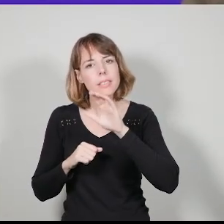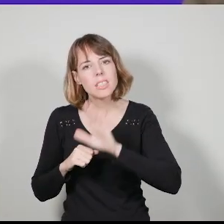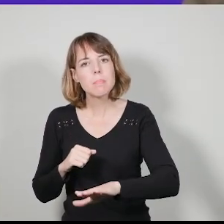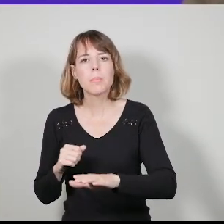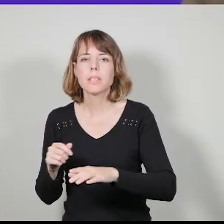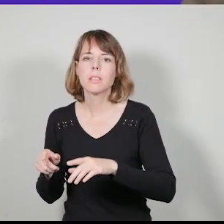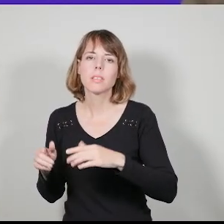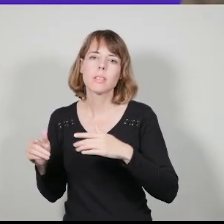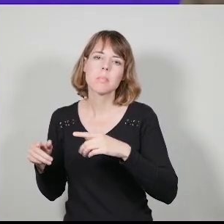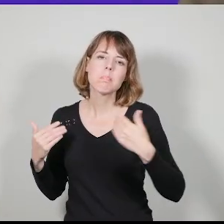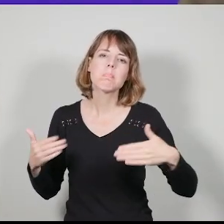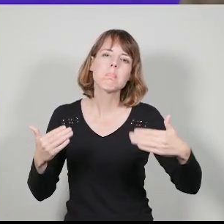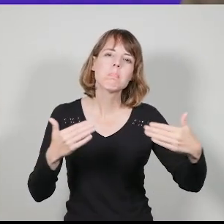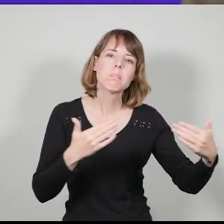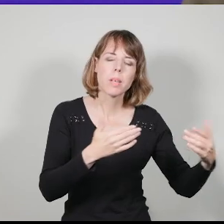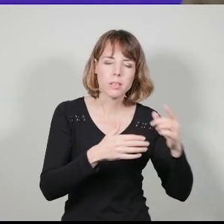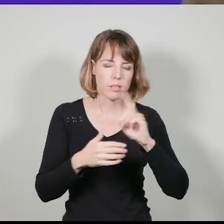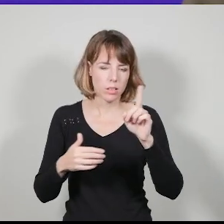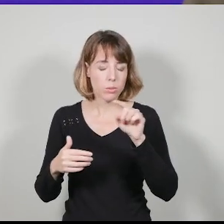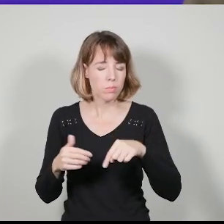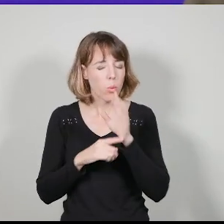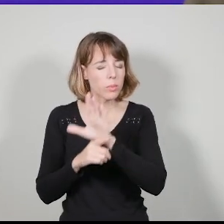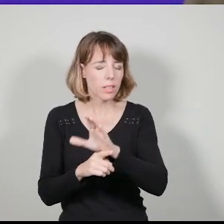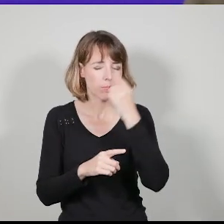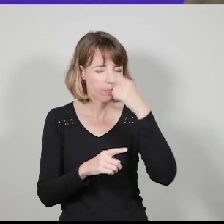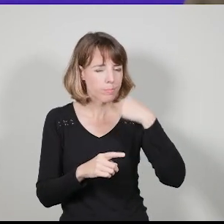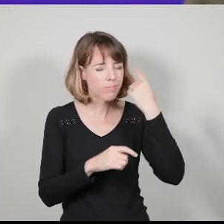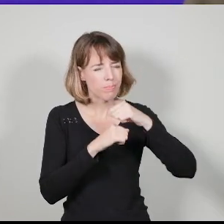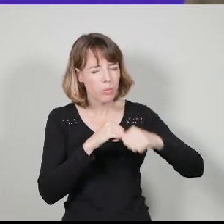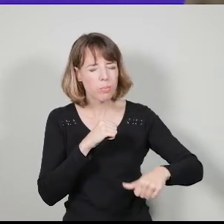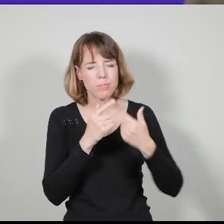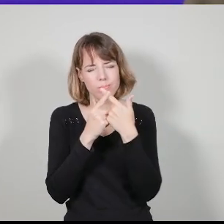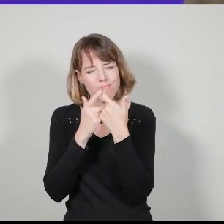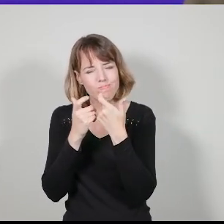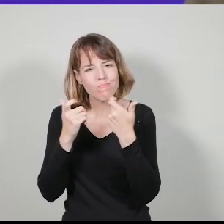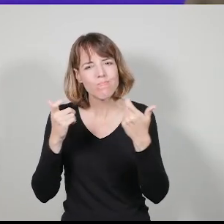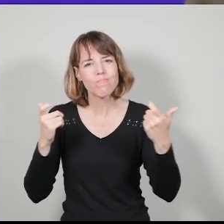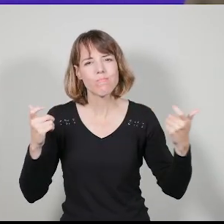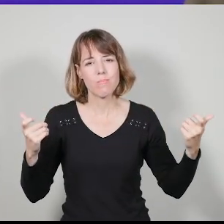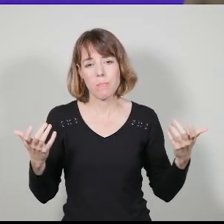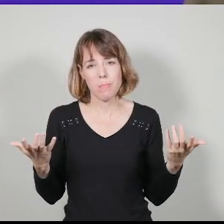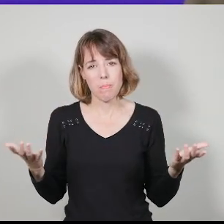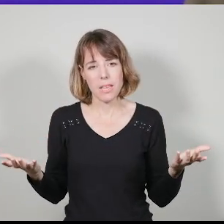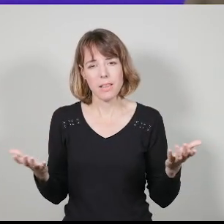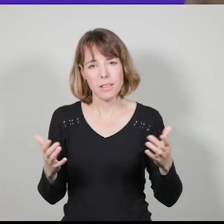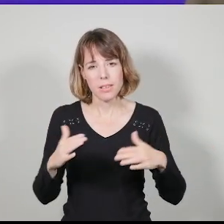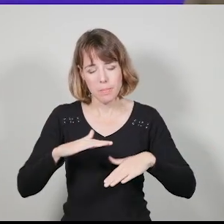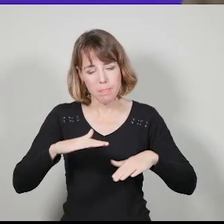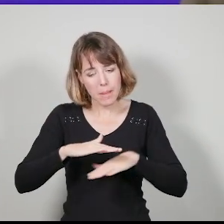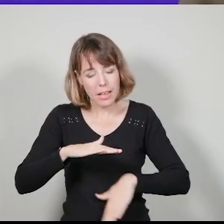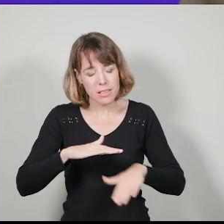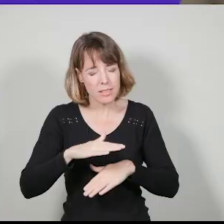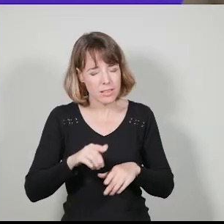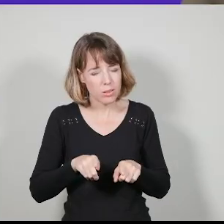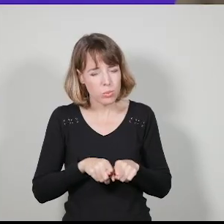cette hétérogénéité. Ça l'est dans la deuxième. Mais par contre, quel est le socle commun ? C'est celui-ci,